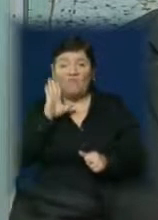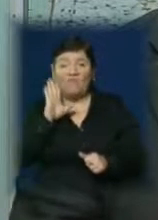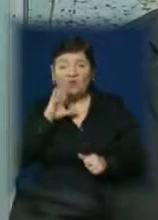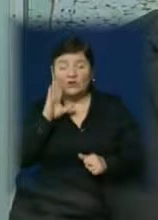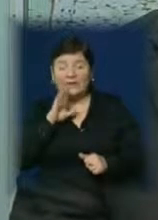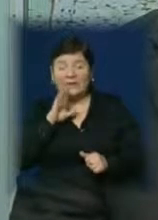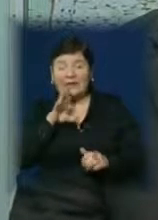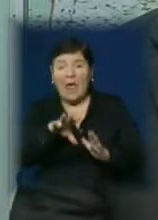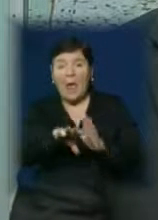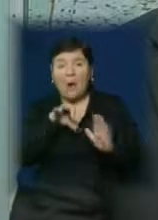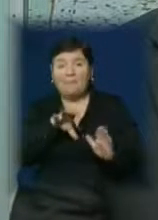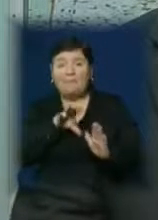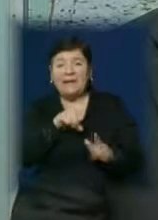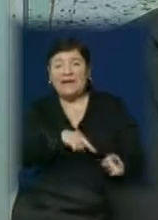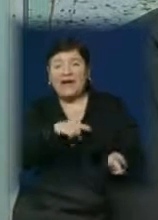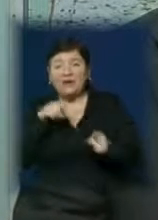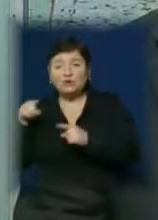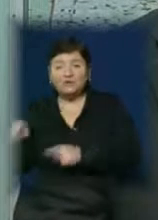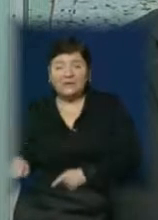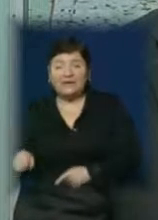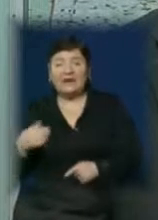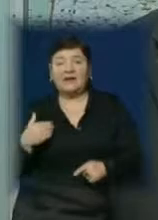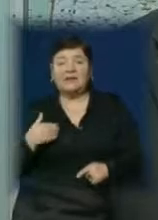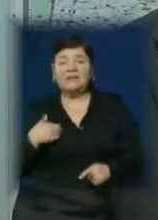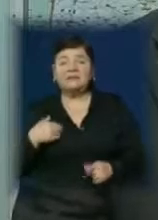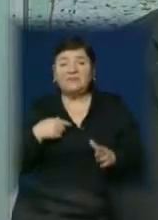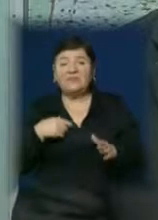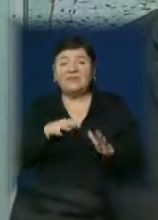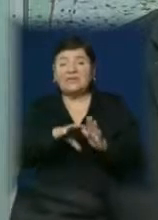яка показує рівень води, температуру та кількість